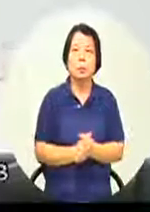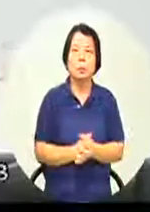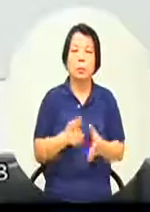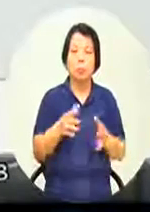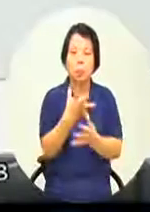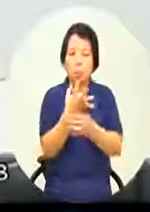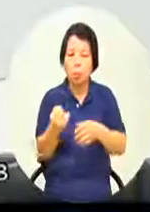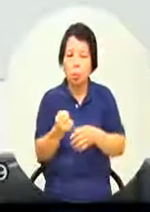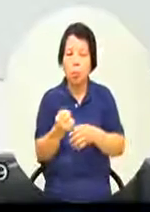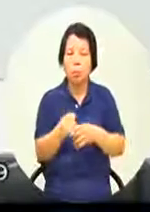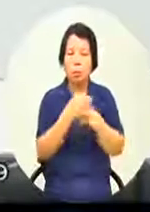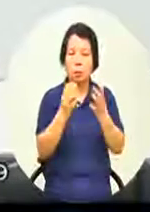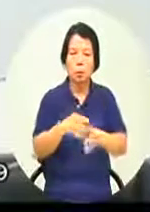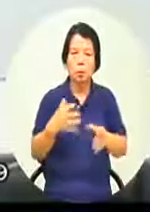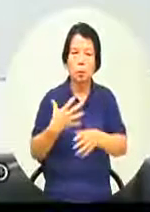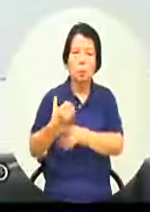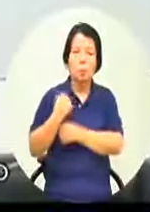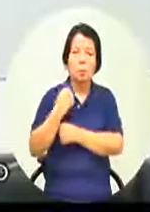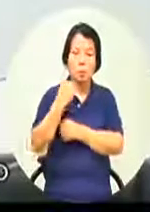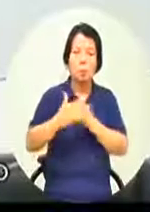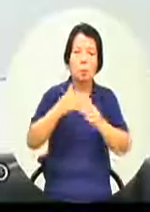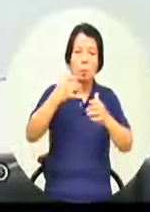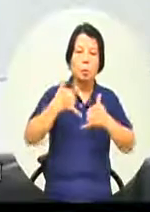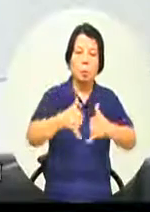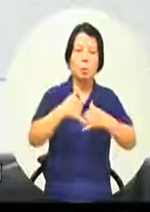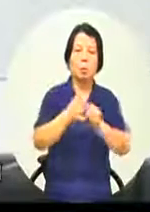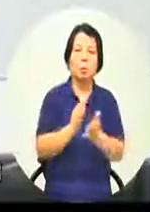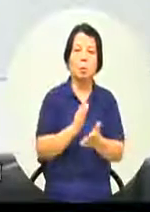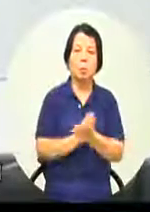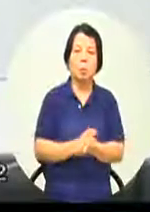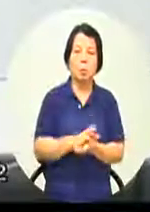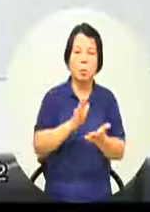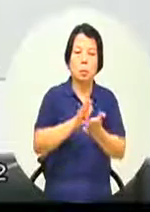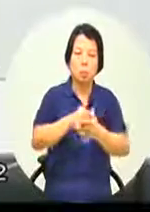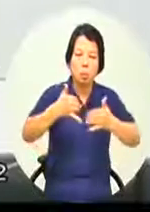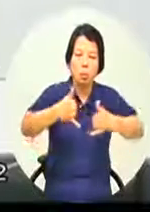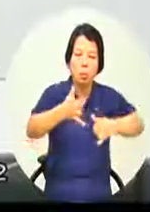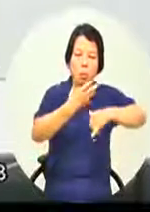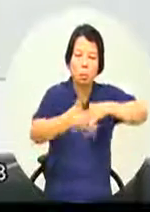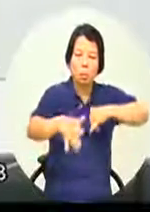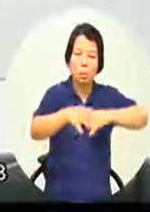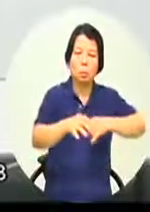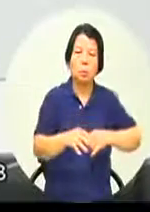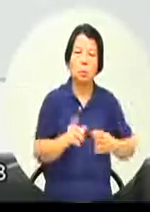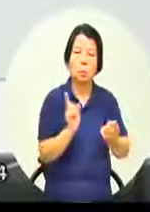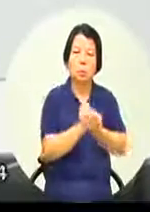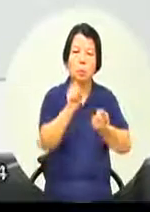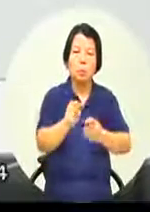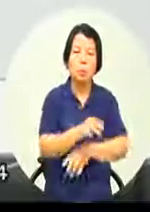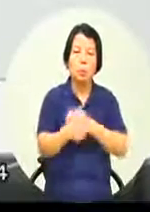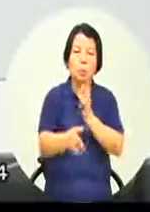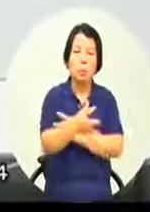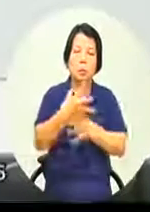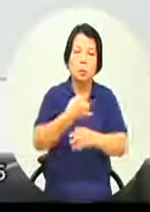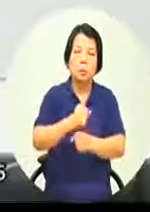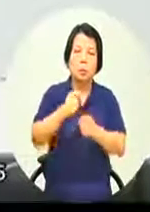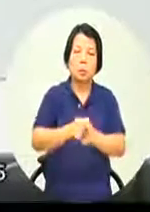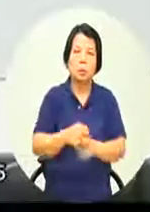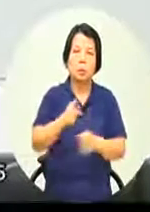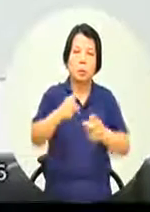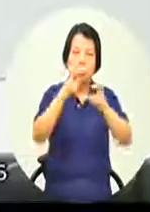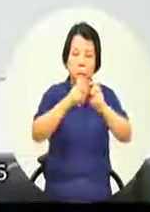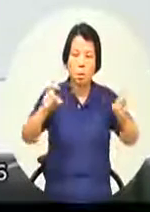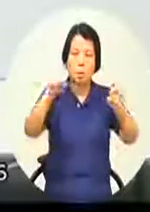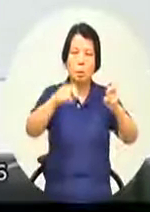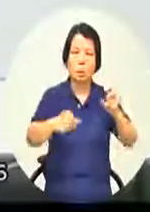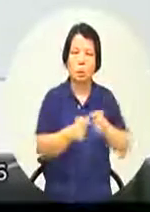个包含军校路蔚蓝海岸前面，那还有右昌元帅庙一带。这